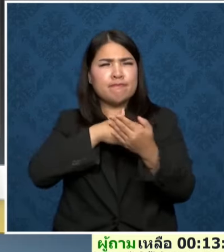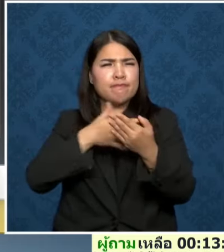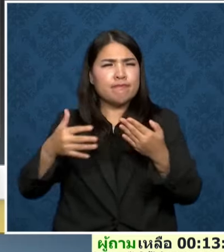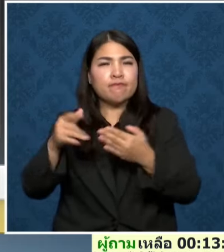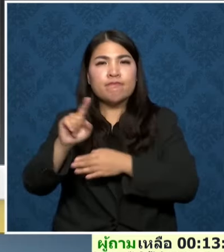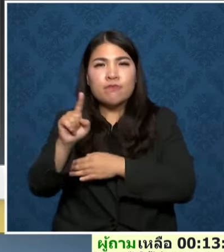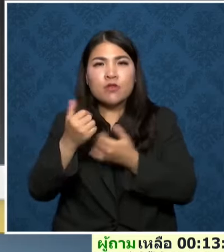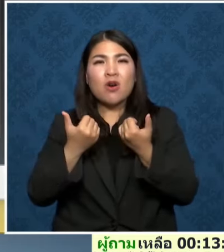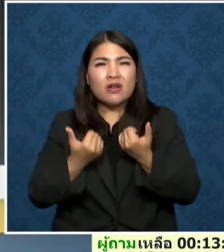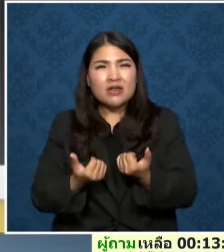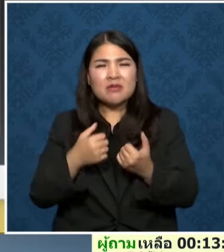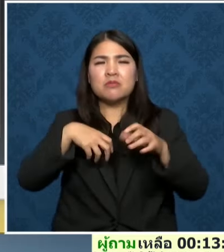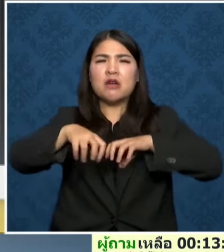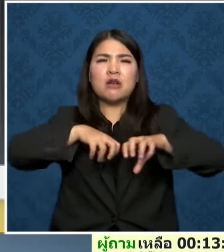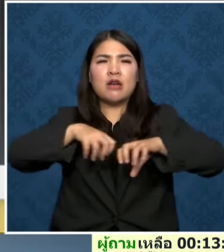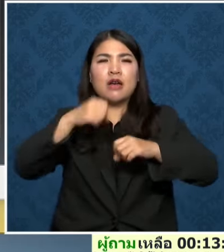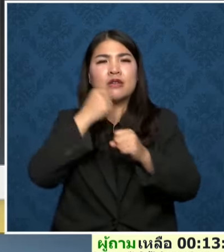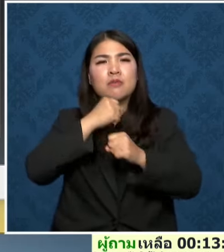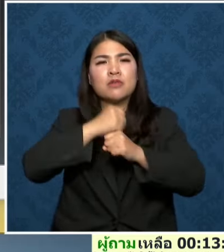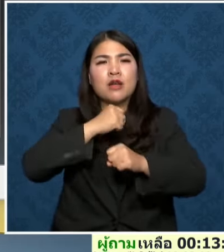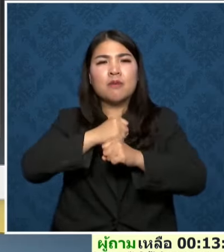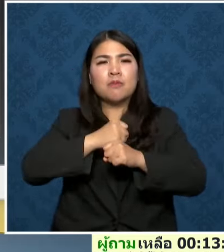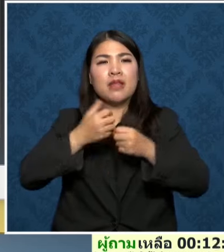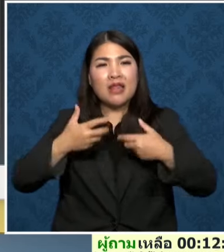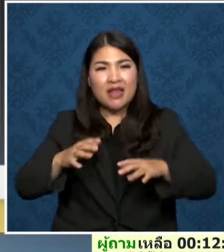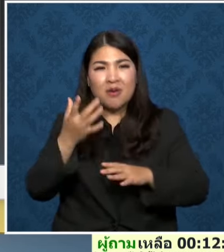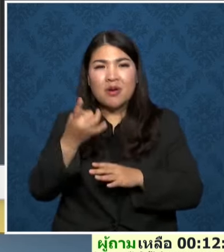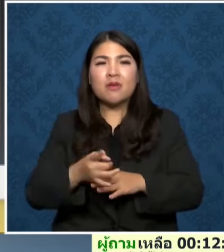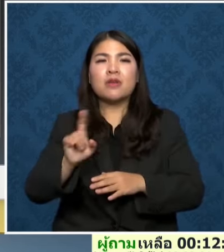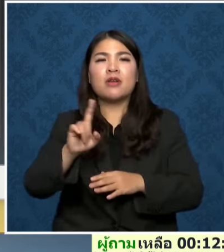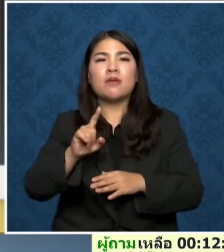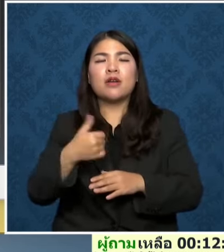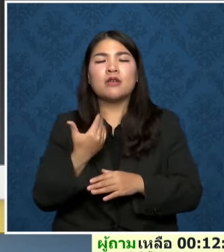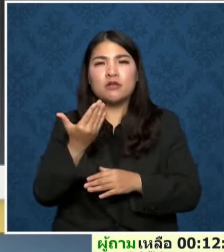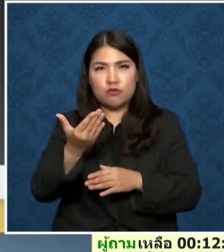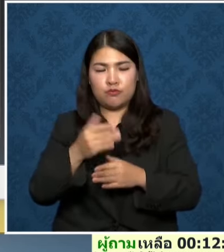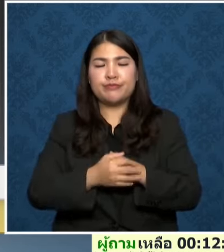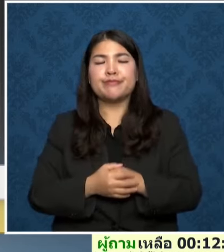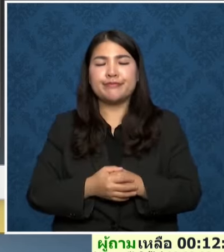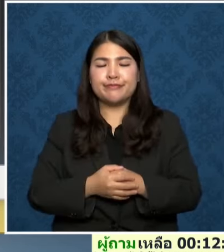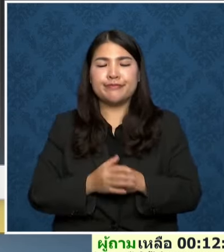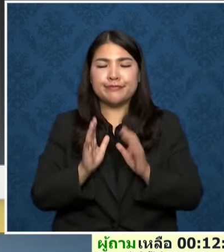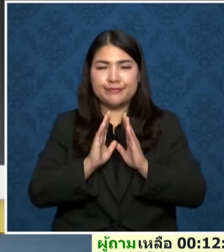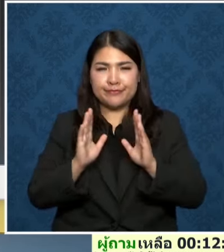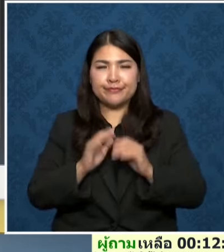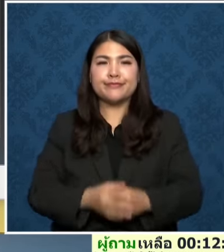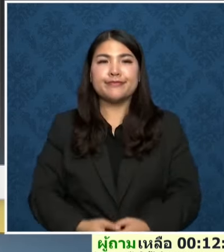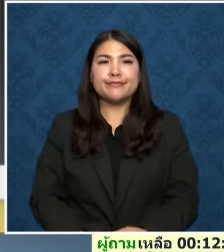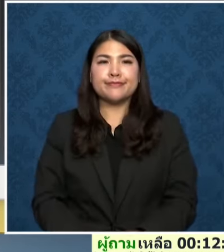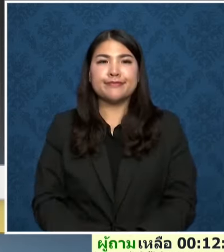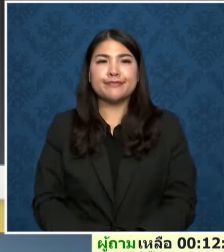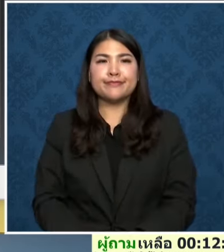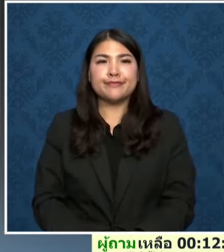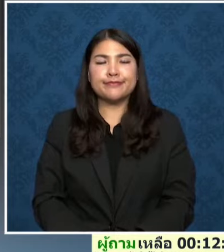การนำเดินการไปกี่ช่งกี่ตอนแล้วผมกัเรีนท่ประทานไปถท่ระบติครัขอบคุครัขอบคุ